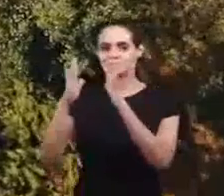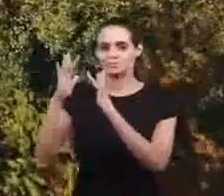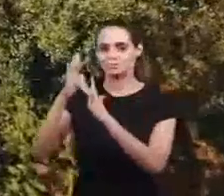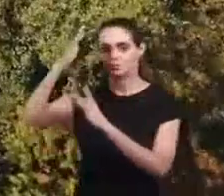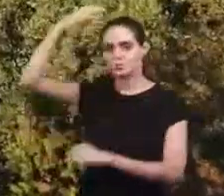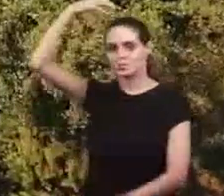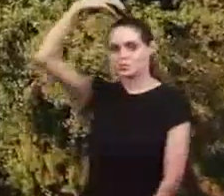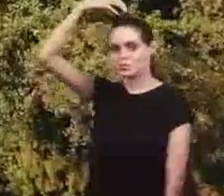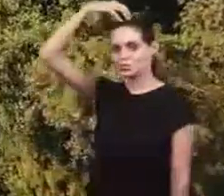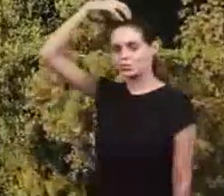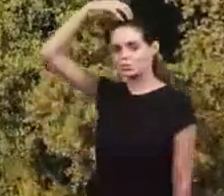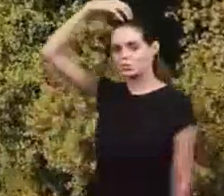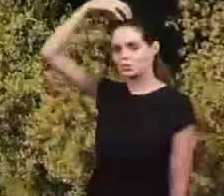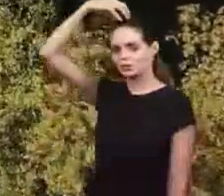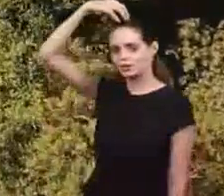Der König und ich.